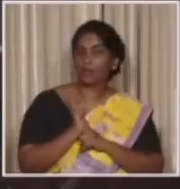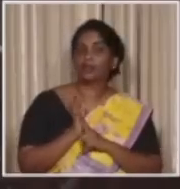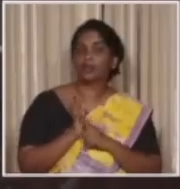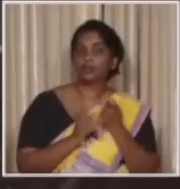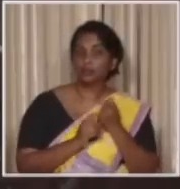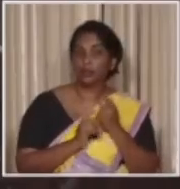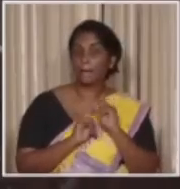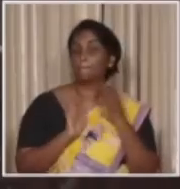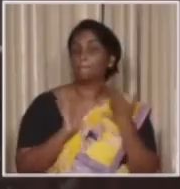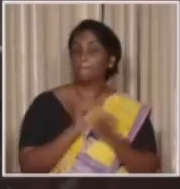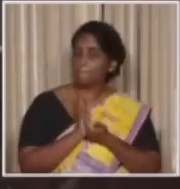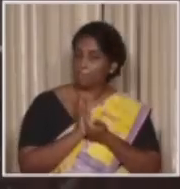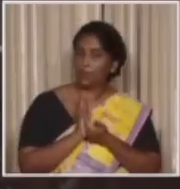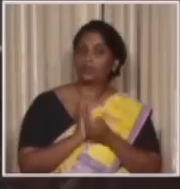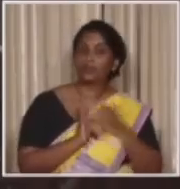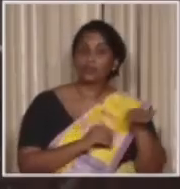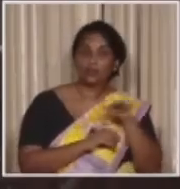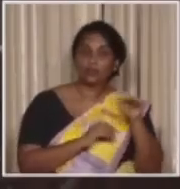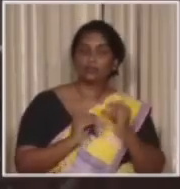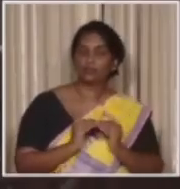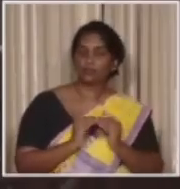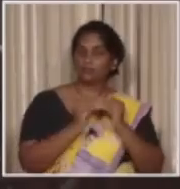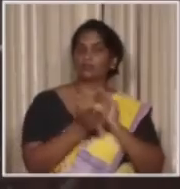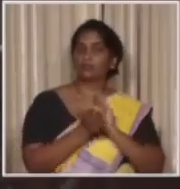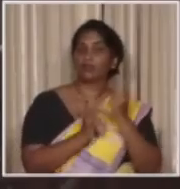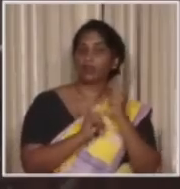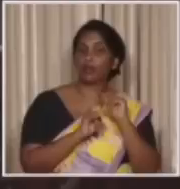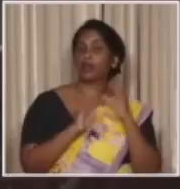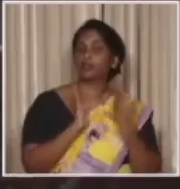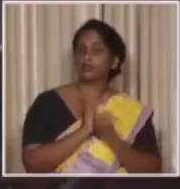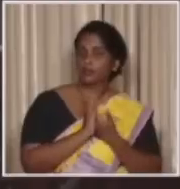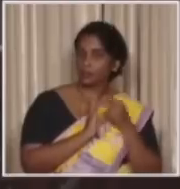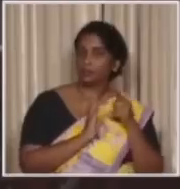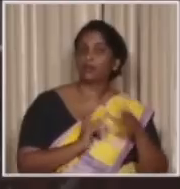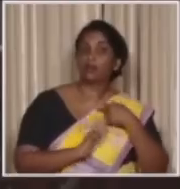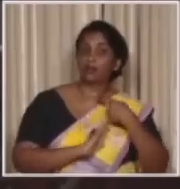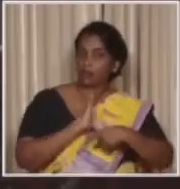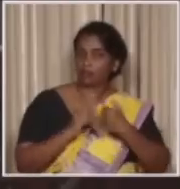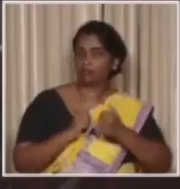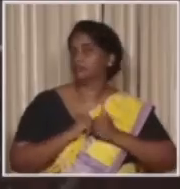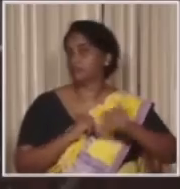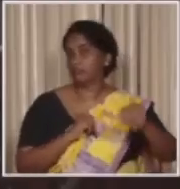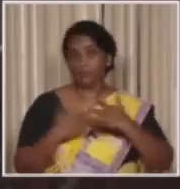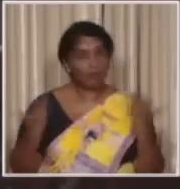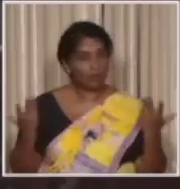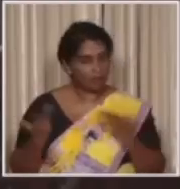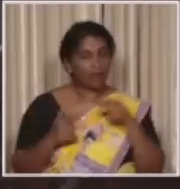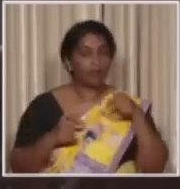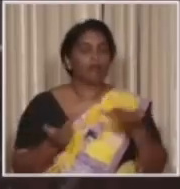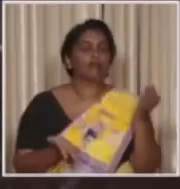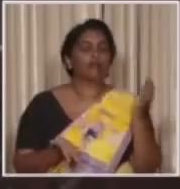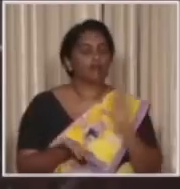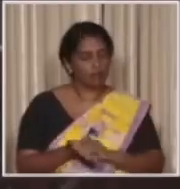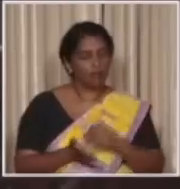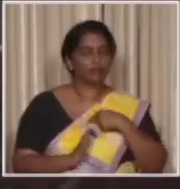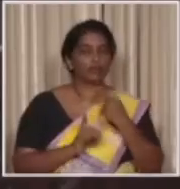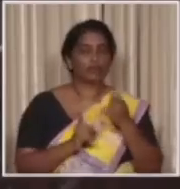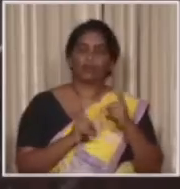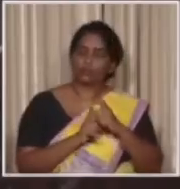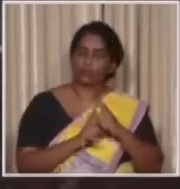ඉකොනොමික් පොලිසි එකක ඉඳලා සෝෂල් ඩෙමොක්‍රටික් ඉකොනොමික් පොලිසි එකකට අපේ රට ගෙනියාවේ නැත්තම් නැවත වතාවක් මේ